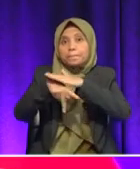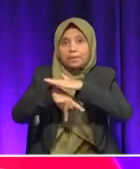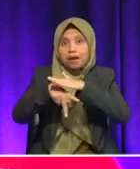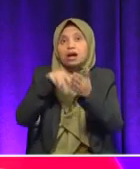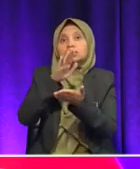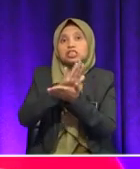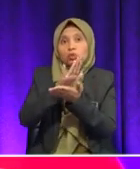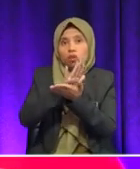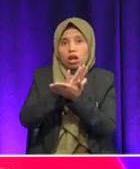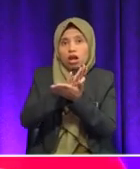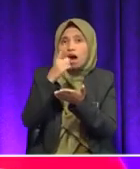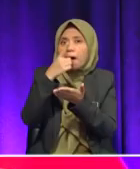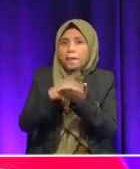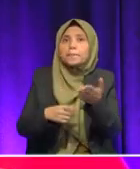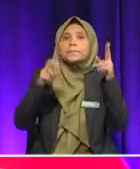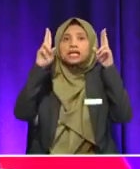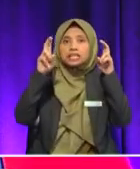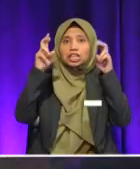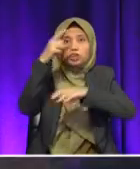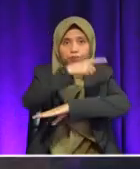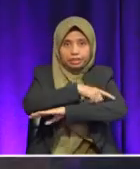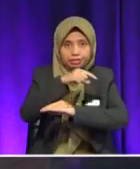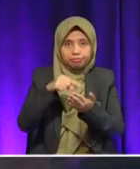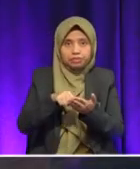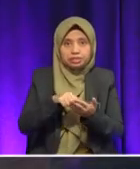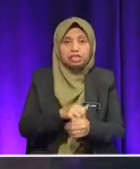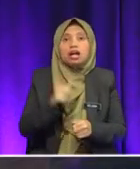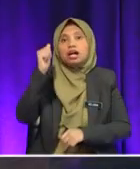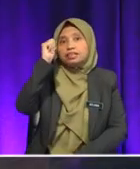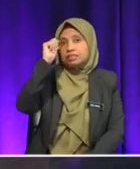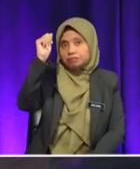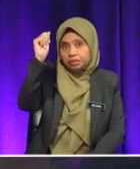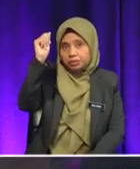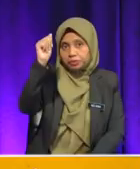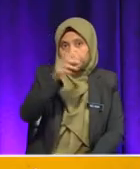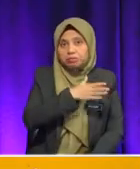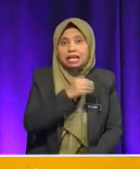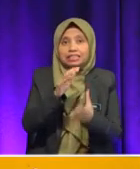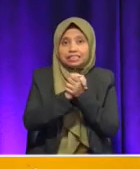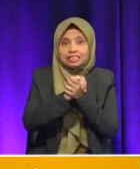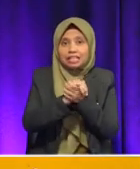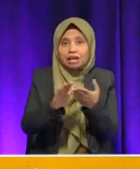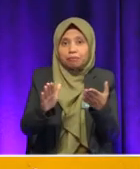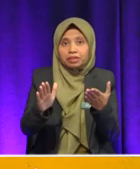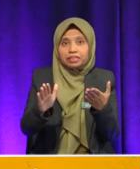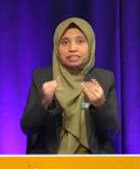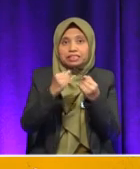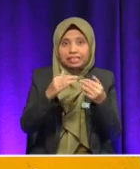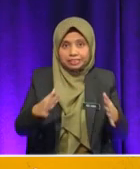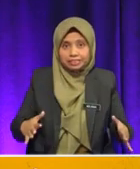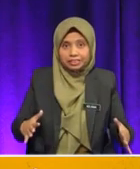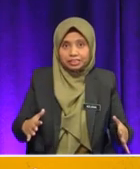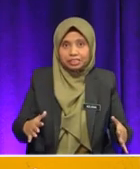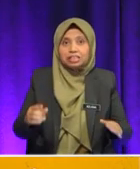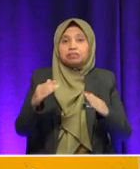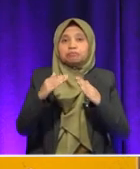tajuk kita pada hari ini Oke Baik assalamualaikum dan selamat pagi untuk murid Cikgu di